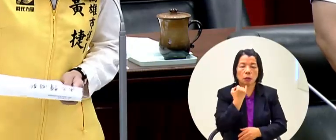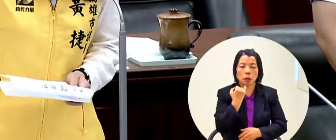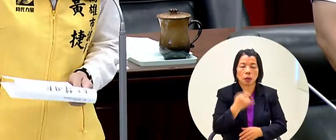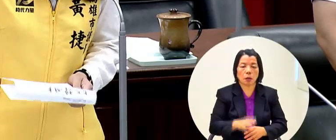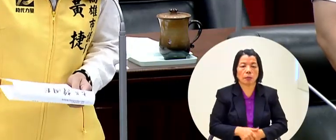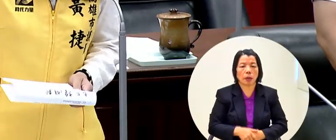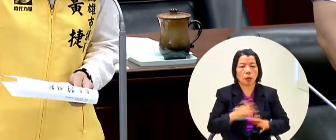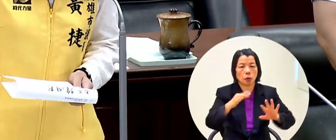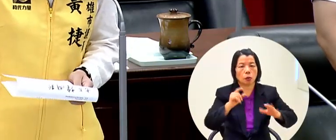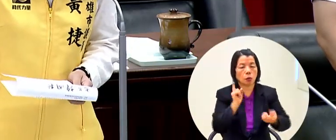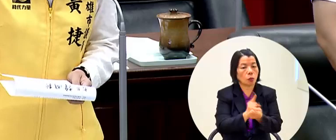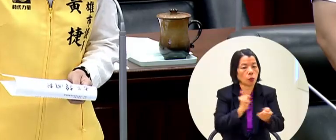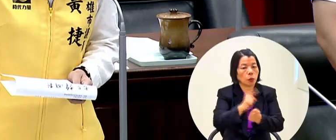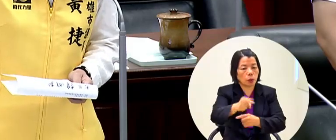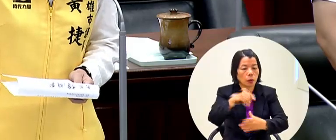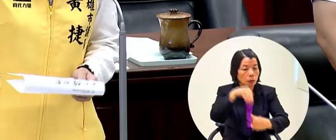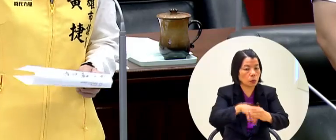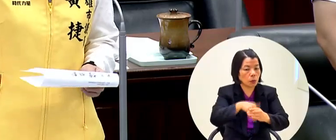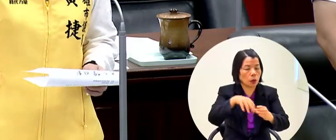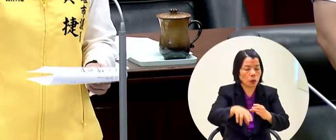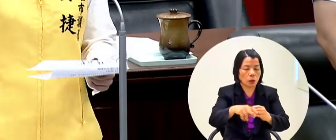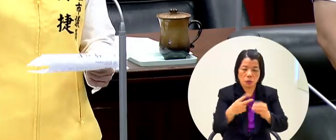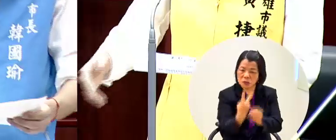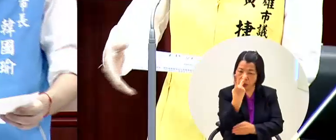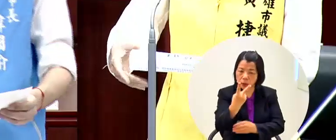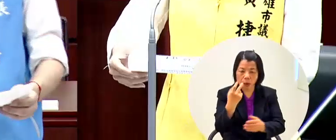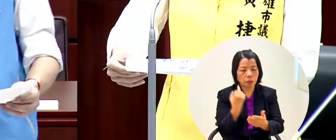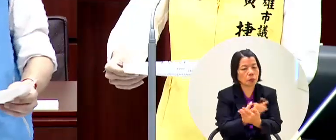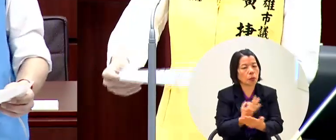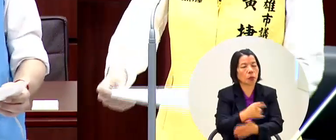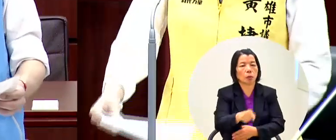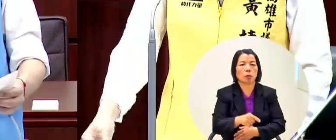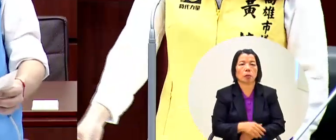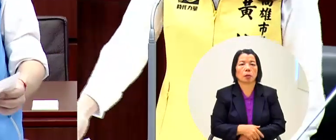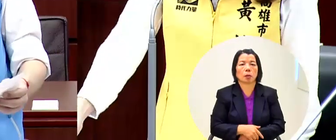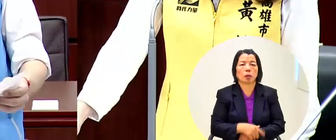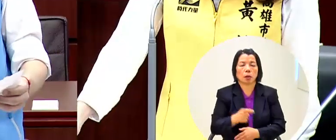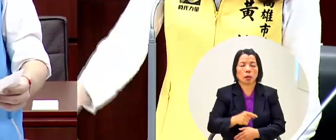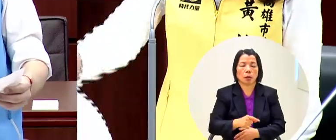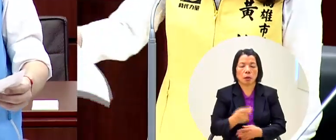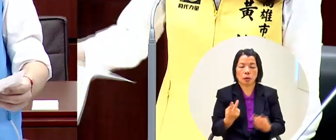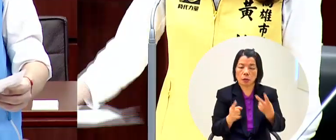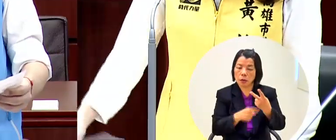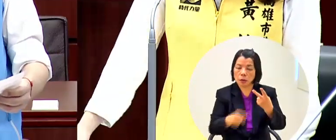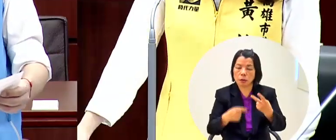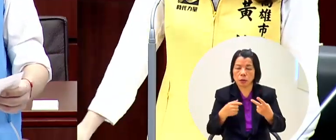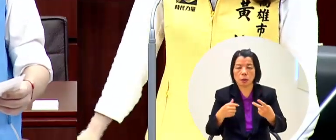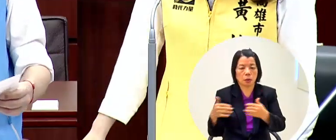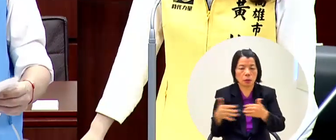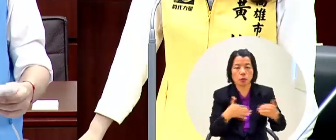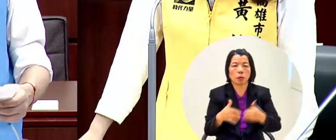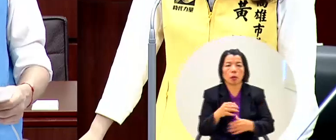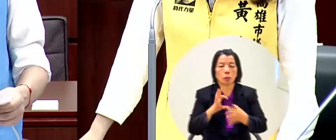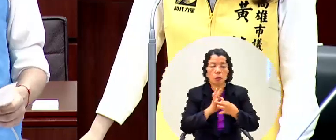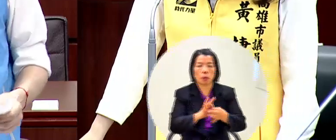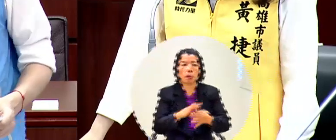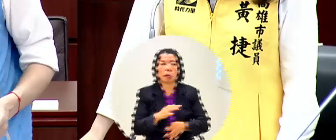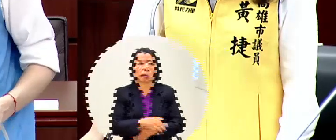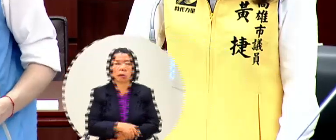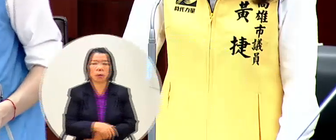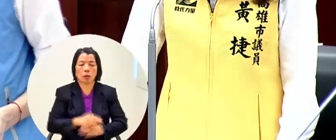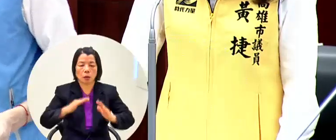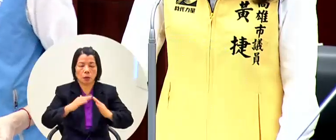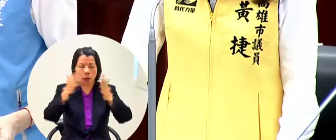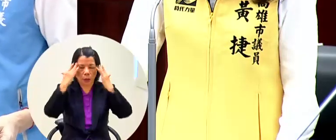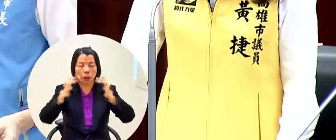个投开票所的规定？ 请韩市长答复。 谢谢林议员跟黄议员，这个咨询关于这个窗。 那个韩市长，对不